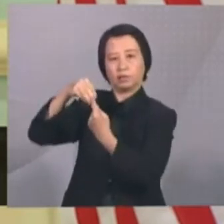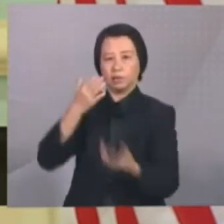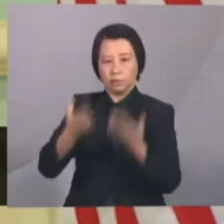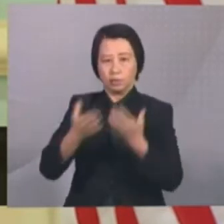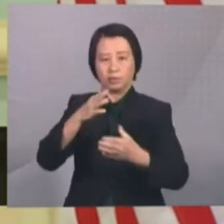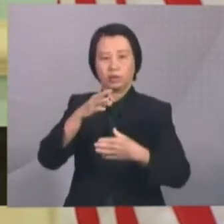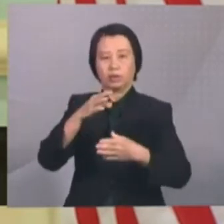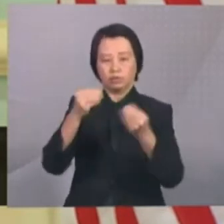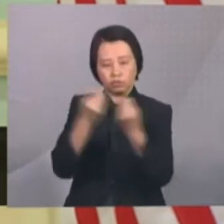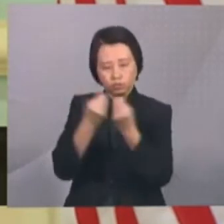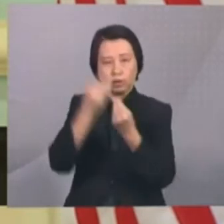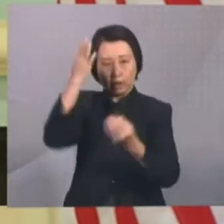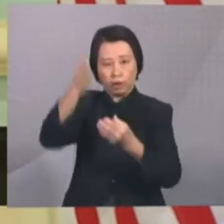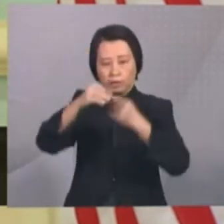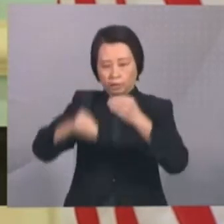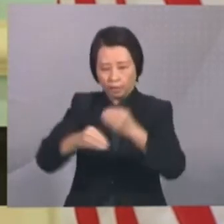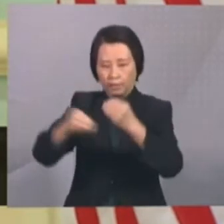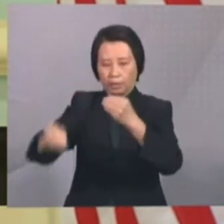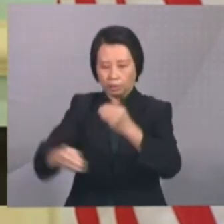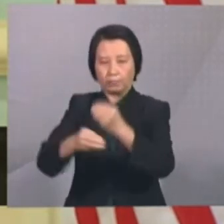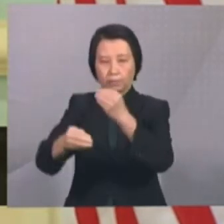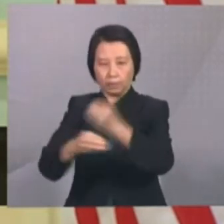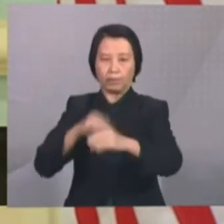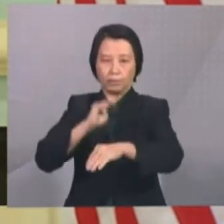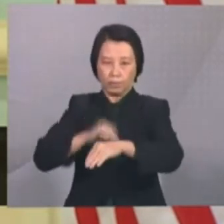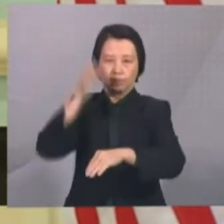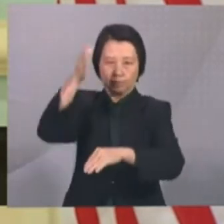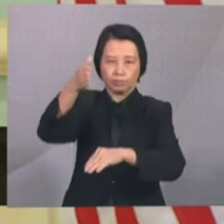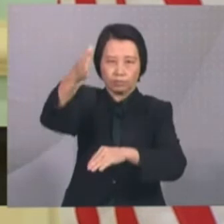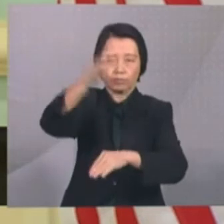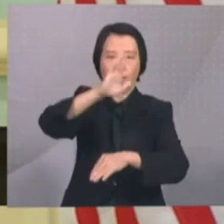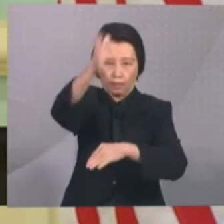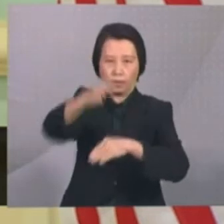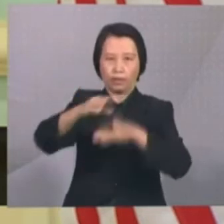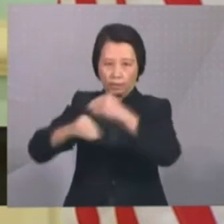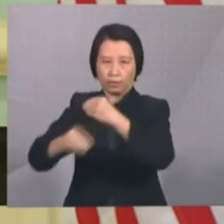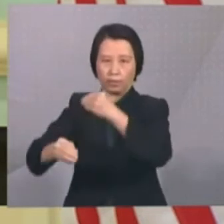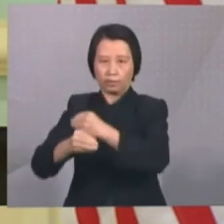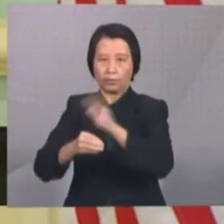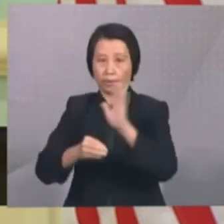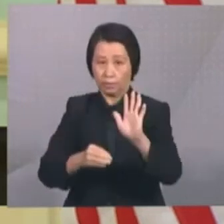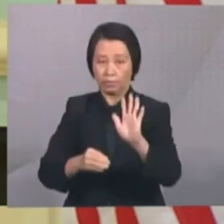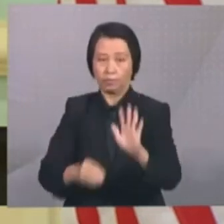jumlah ini akan ditambah daripada Masterpiece Master mengikut keperluan